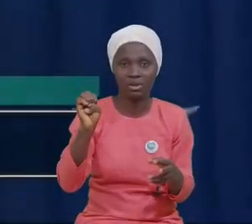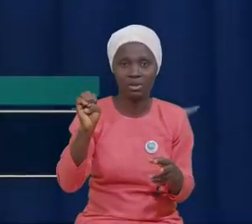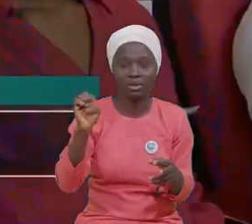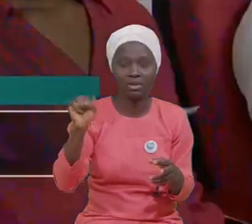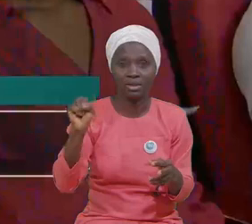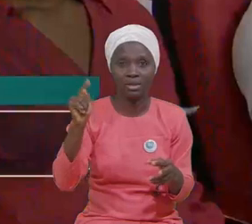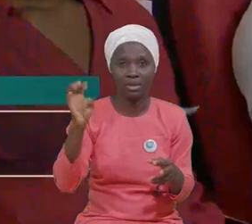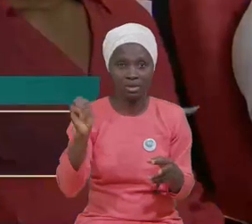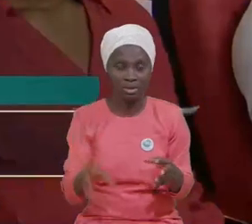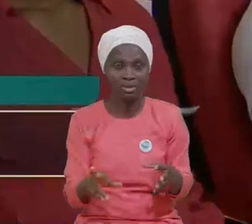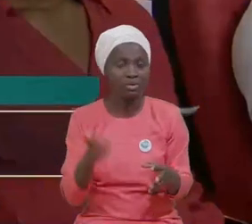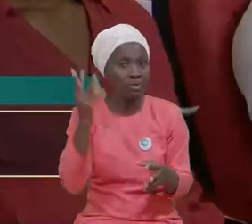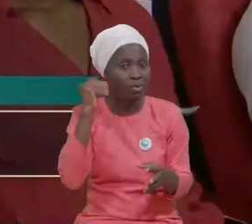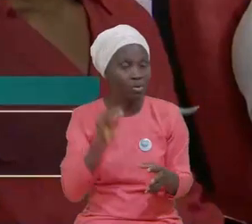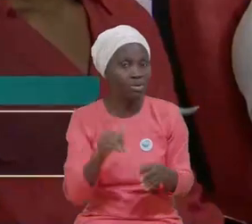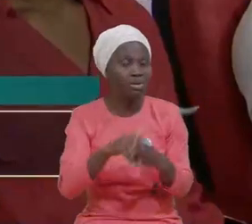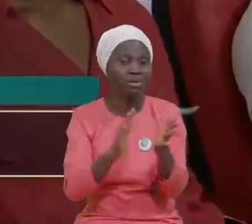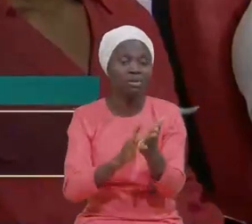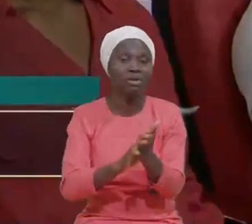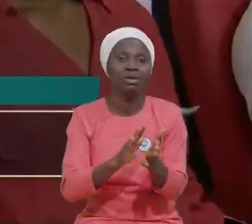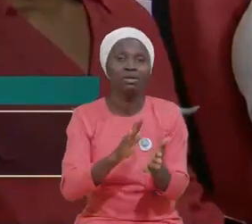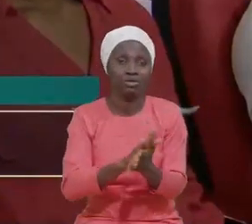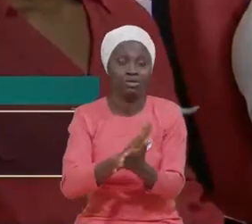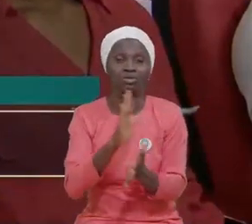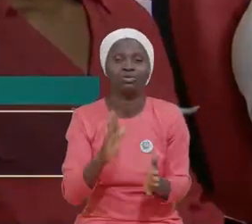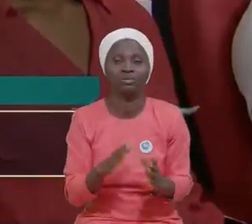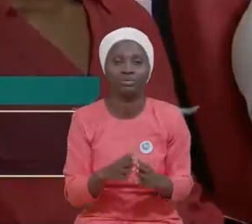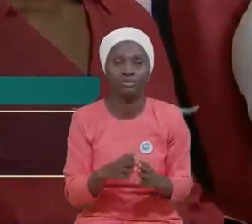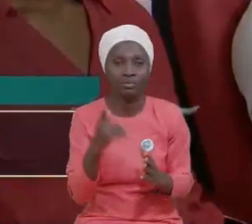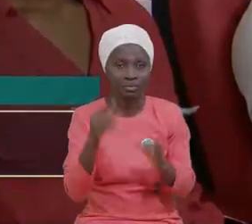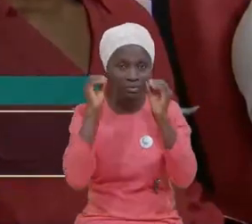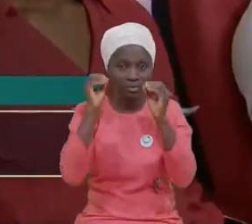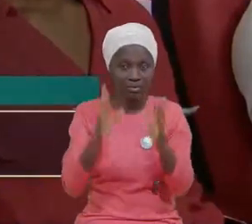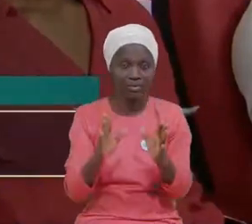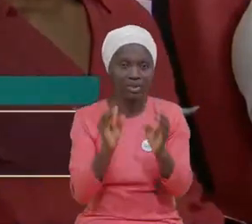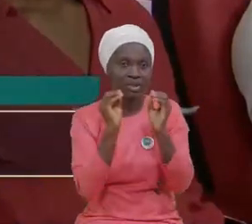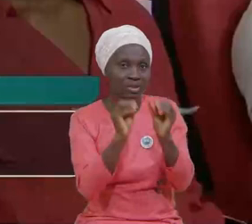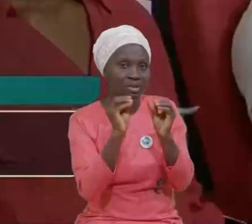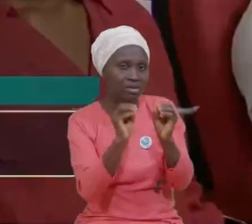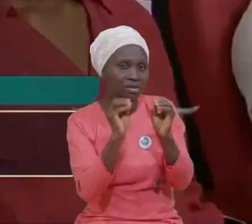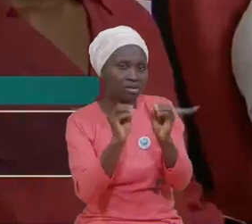Il a été envoyé à l'école. Et quand il est arrivé à l'école, l'enseignant